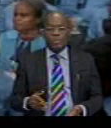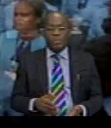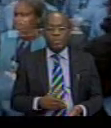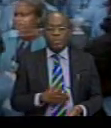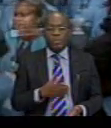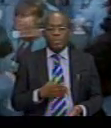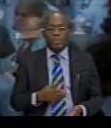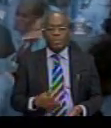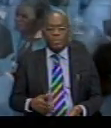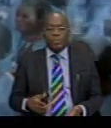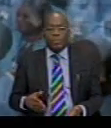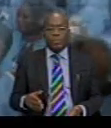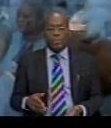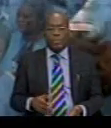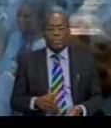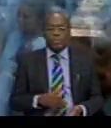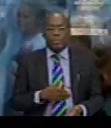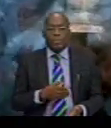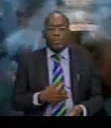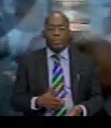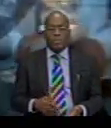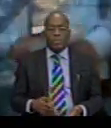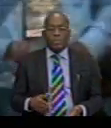hallelujah, blessing,